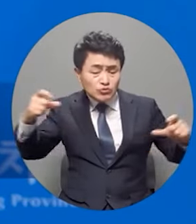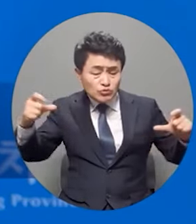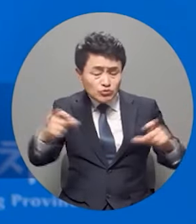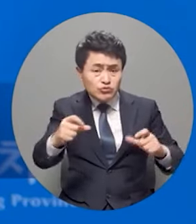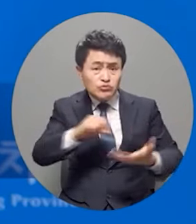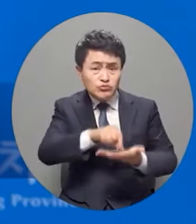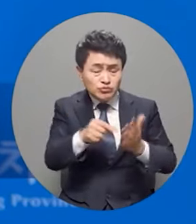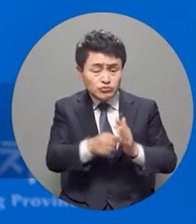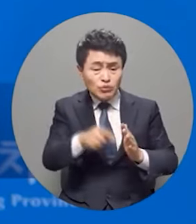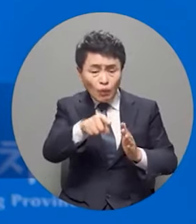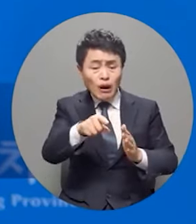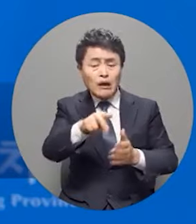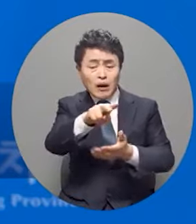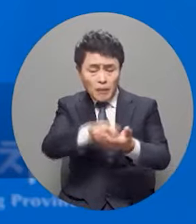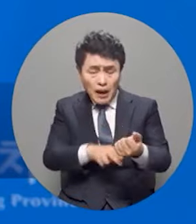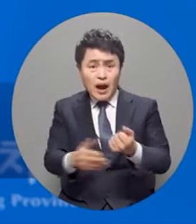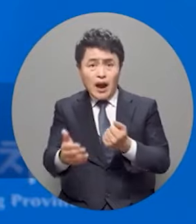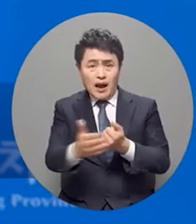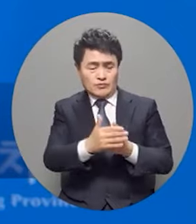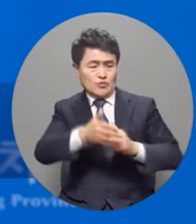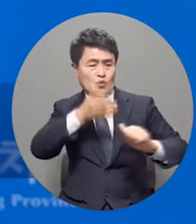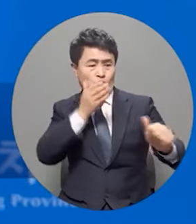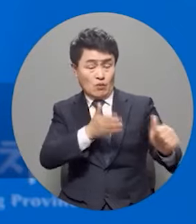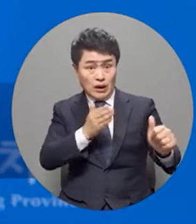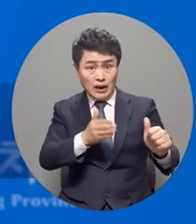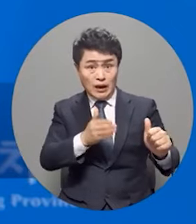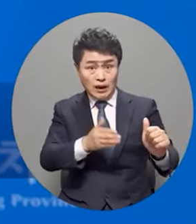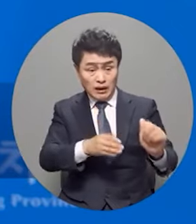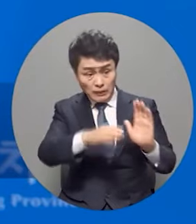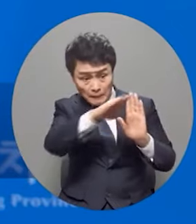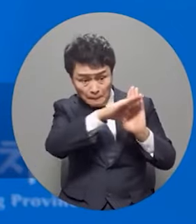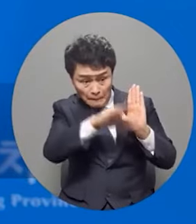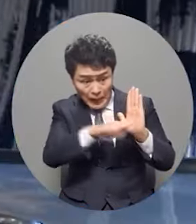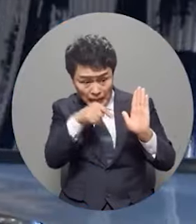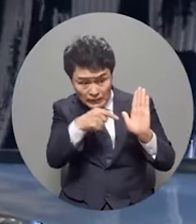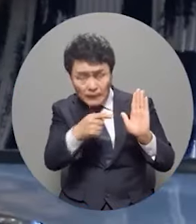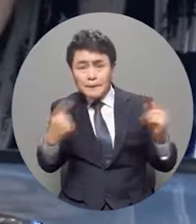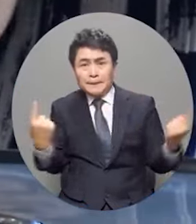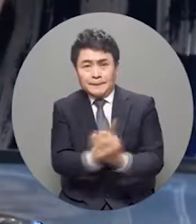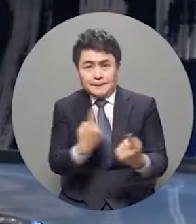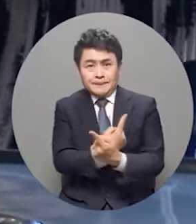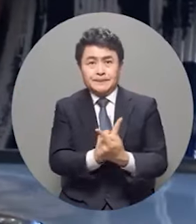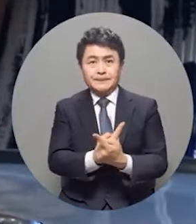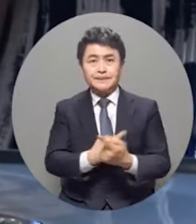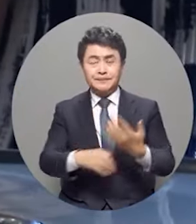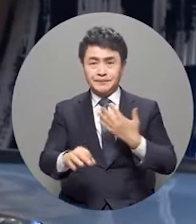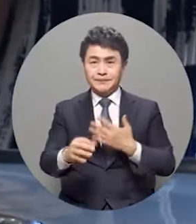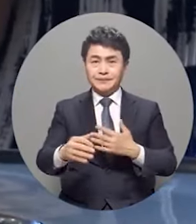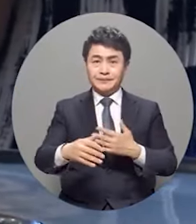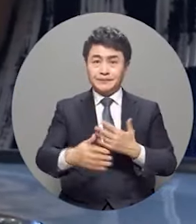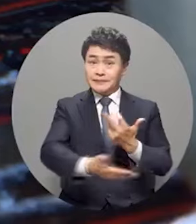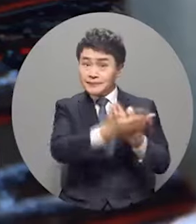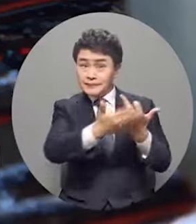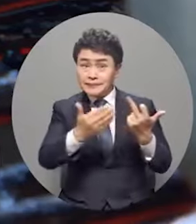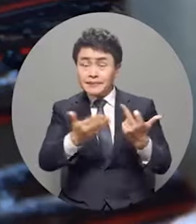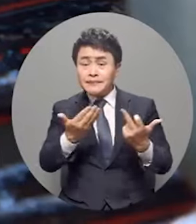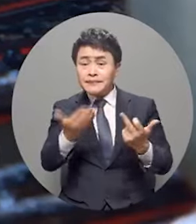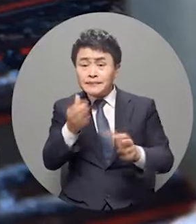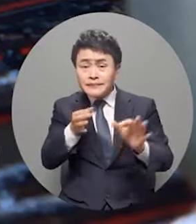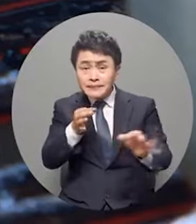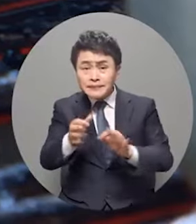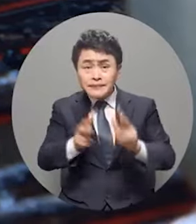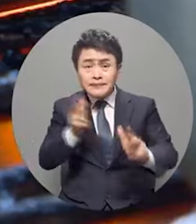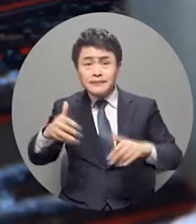농가에서 출하하도록 일단 권고하고 또 등급 판정 기준을 개정하다 보면. 제주도는 식당과